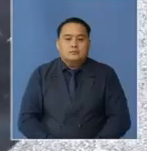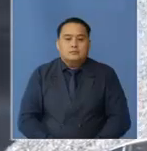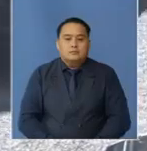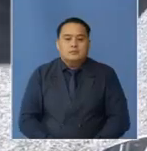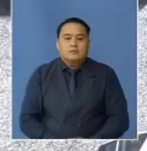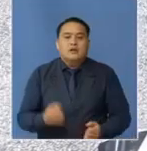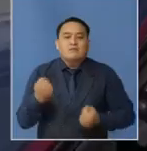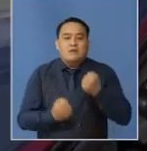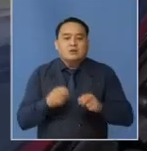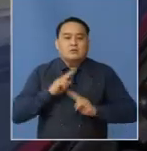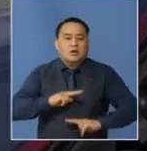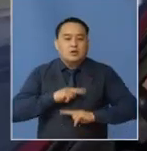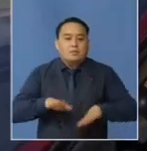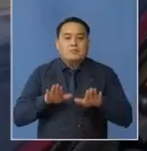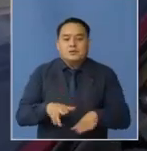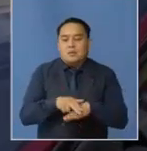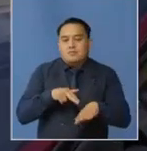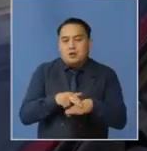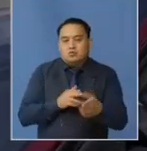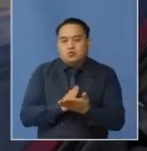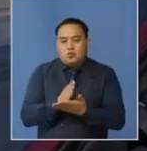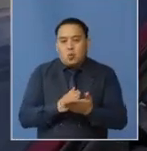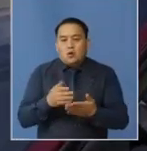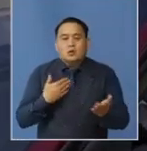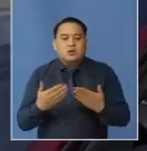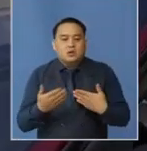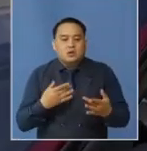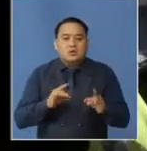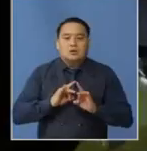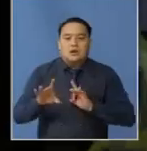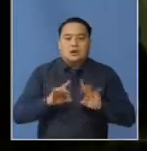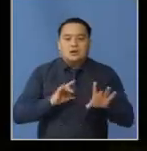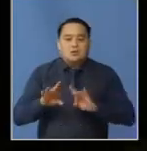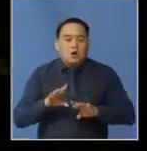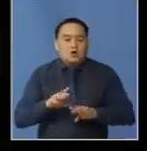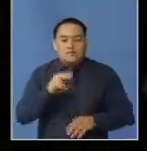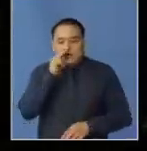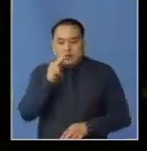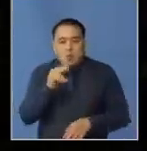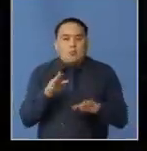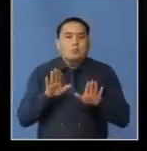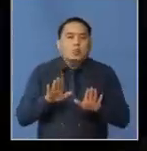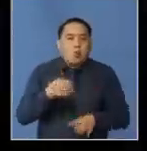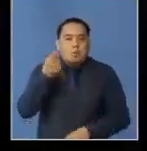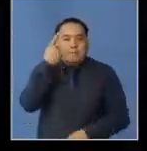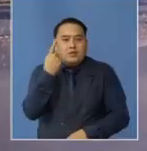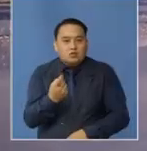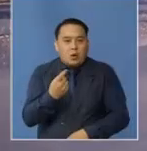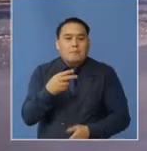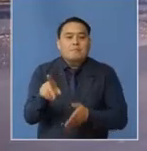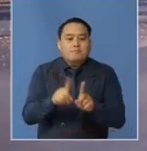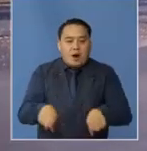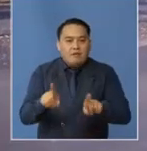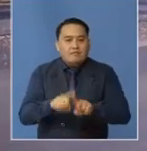Недобросовестными водителями сотрудники местной полицейской службы провели разъяснительную беседу. На первый раз виновники отделались предупреждениями, но в повторный